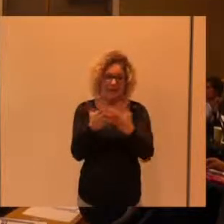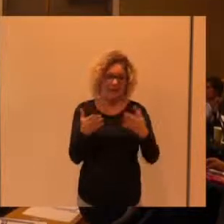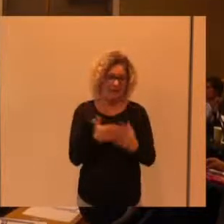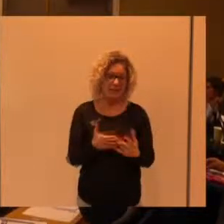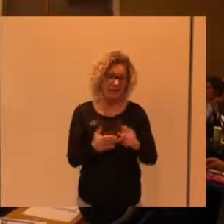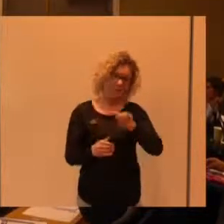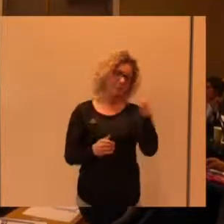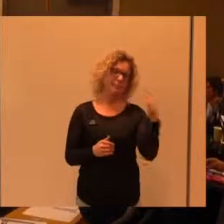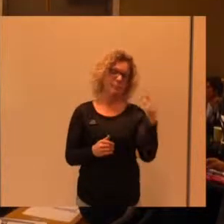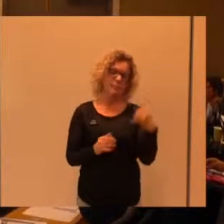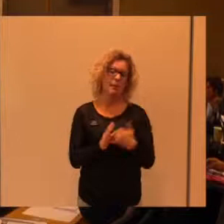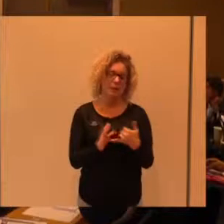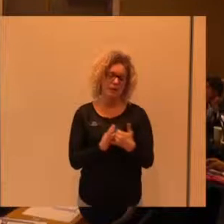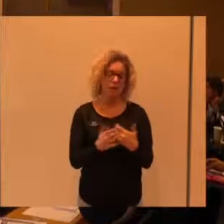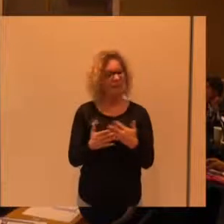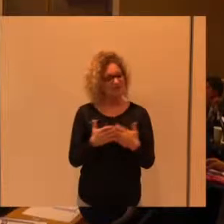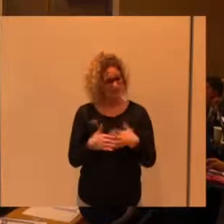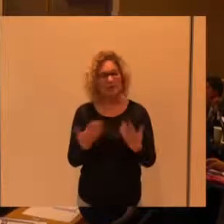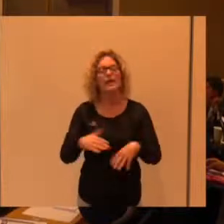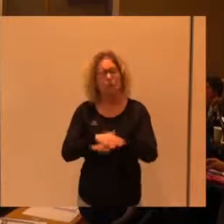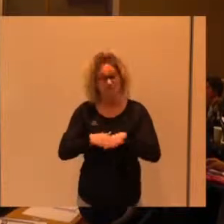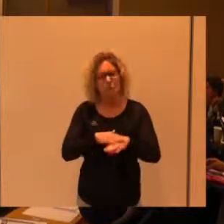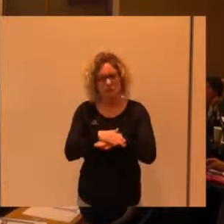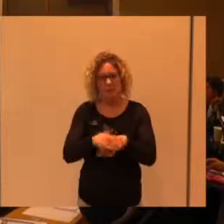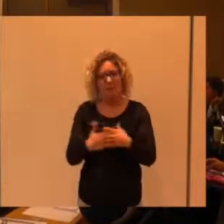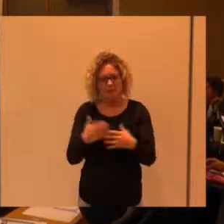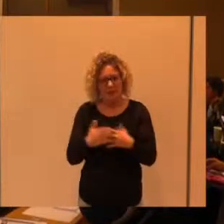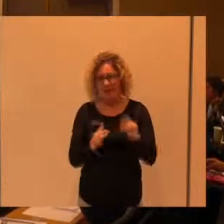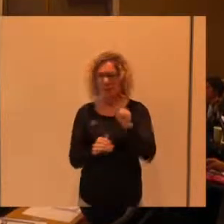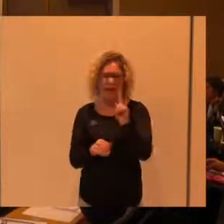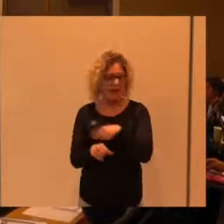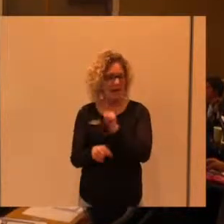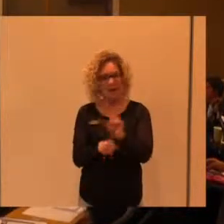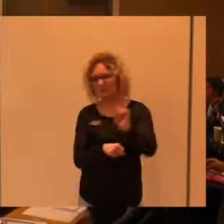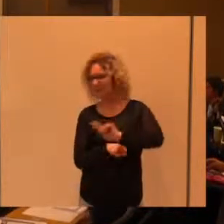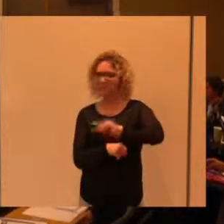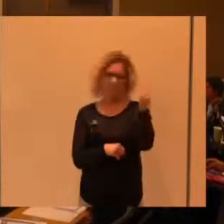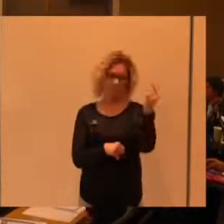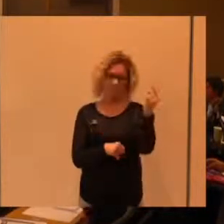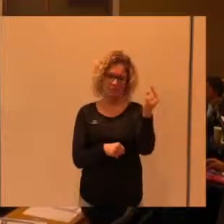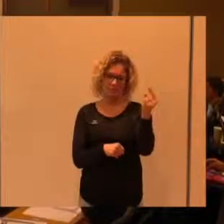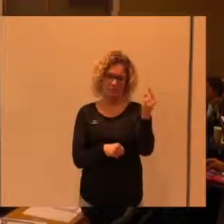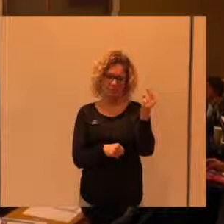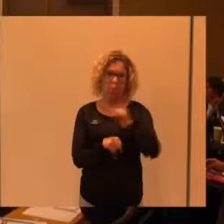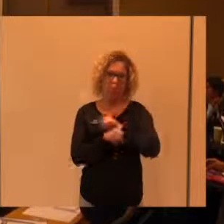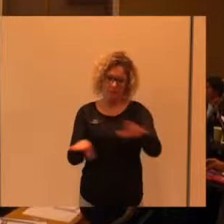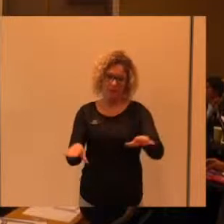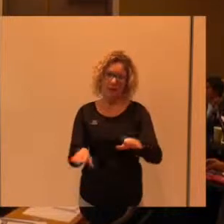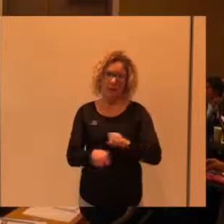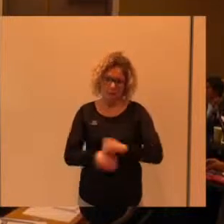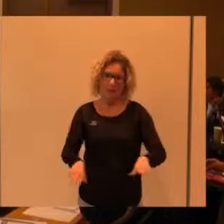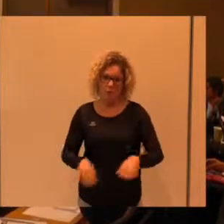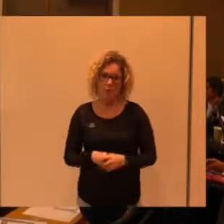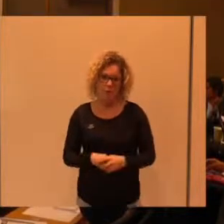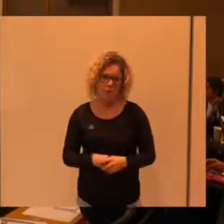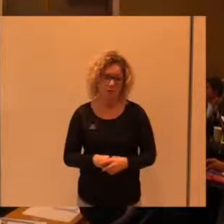innehåll. Så det är text som är grunden. Det är text som hela tiden är det primära sättet att förmedla information.